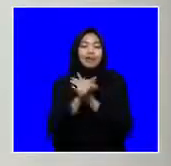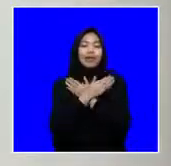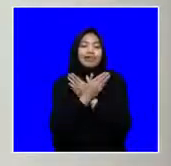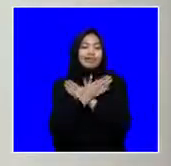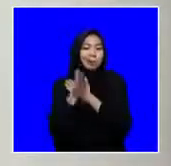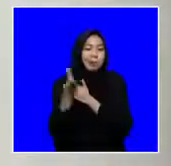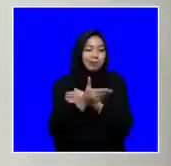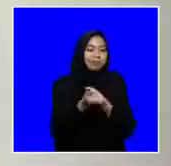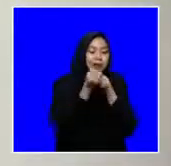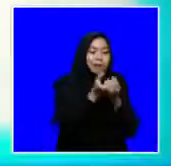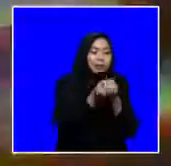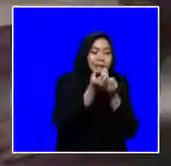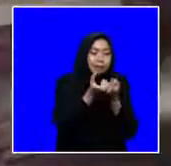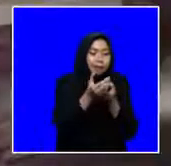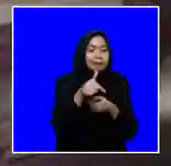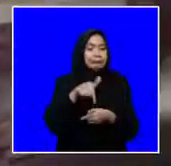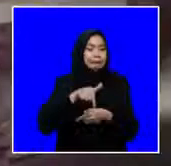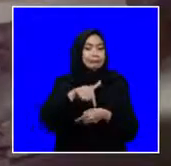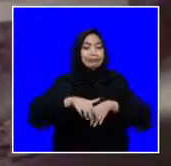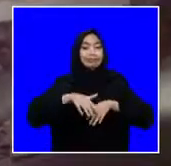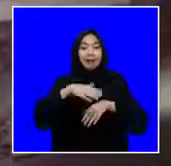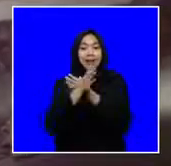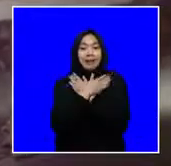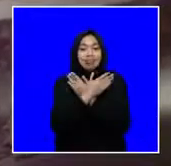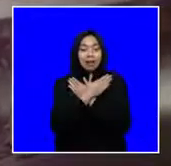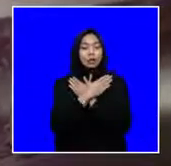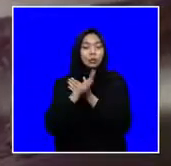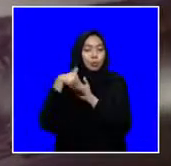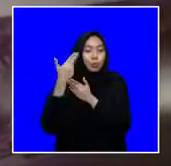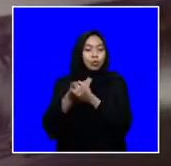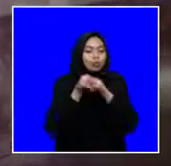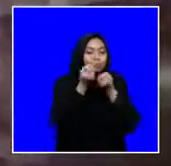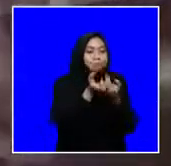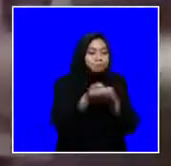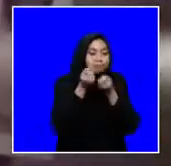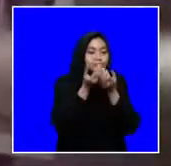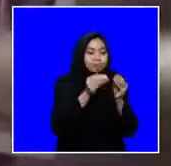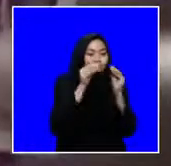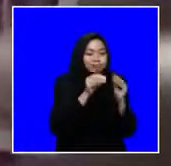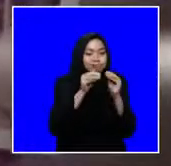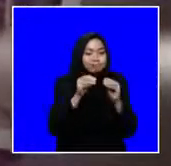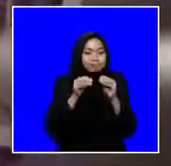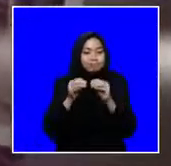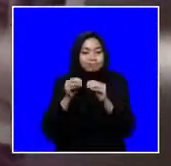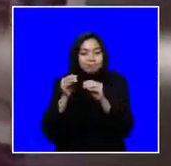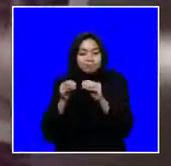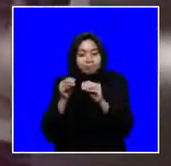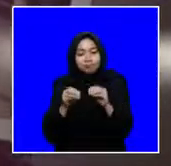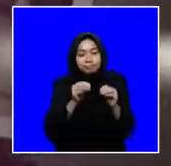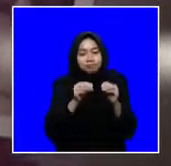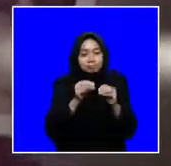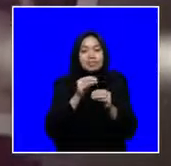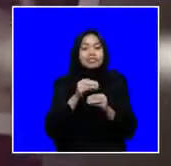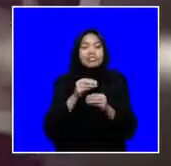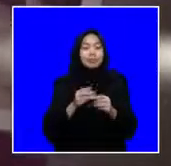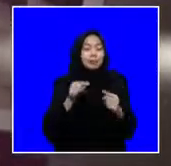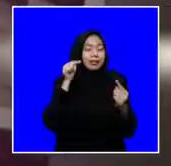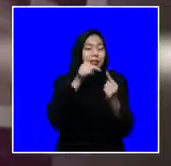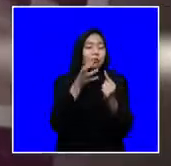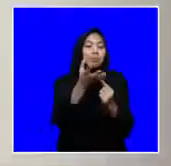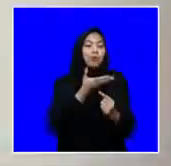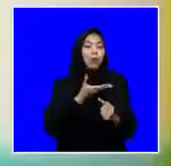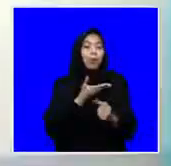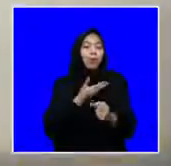saya. Di bumi Teguh Umar ini, saya mengabdi dan terus meniti karir menuju gelar kehormatan tertinggi, yaitu guru